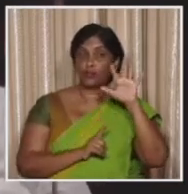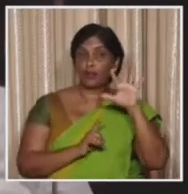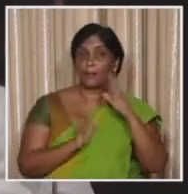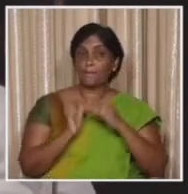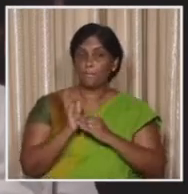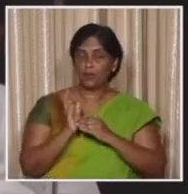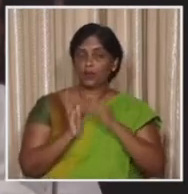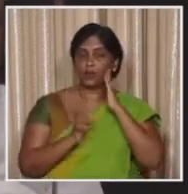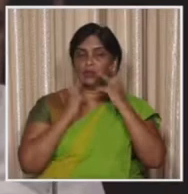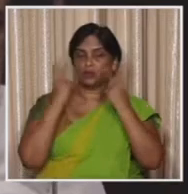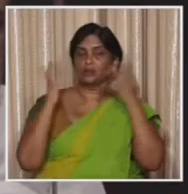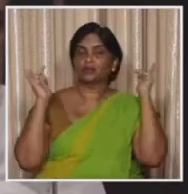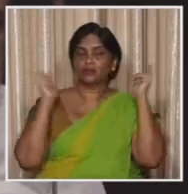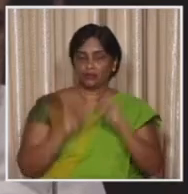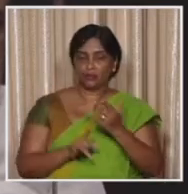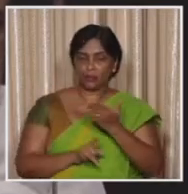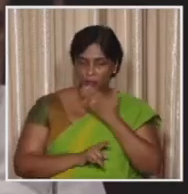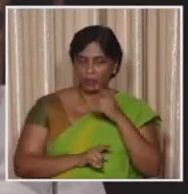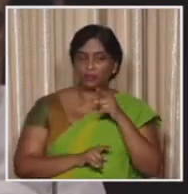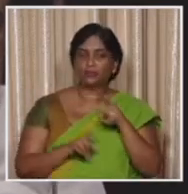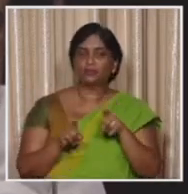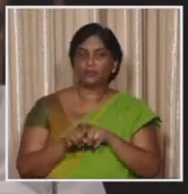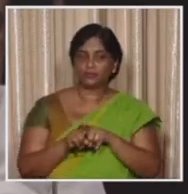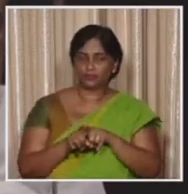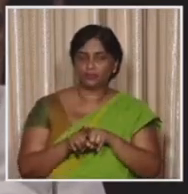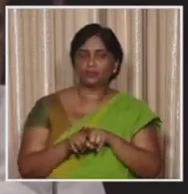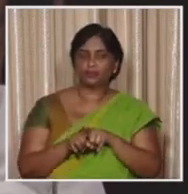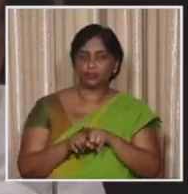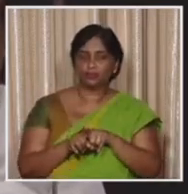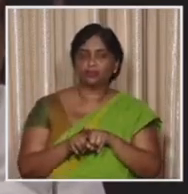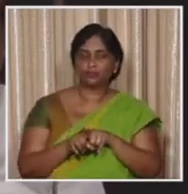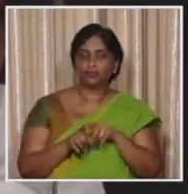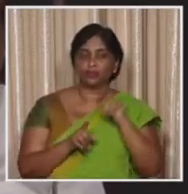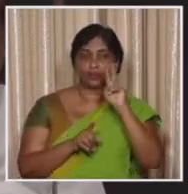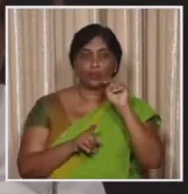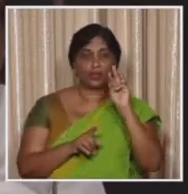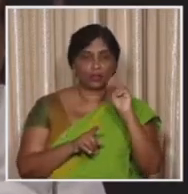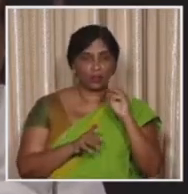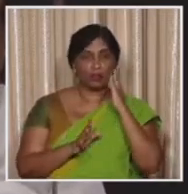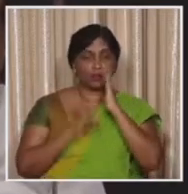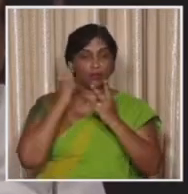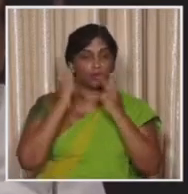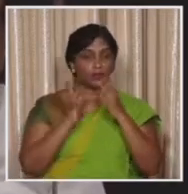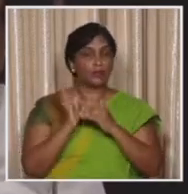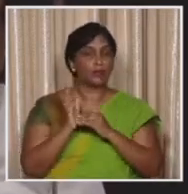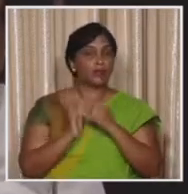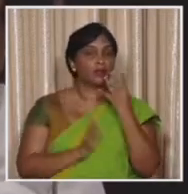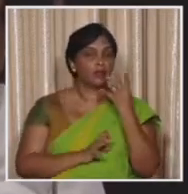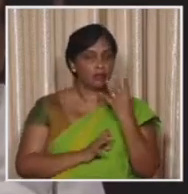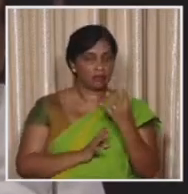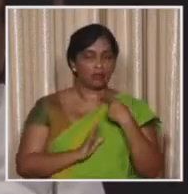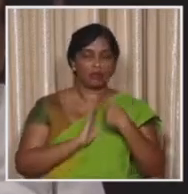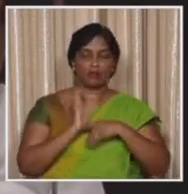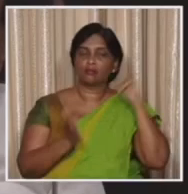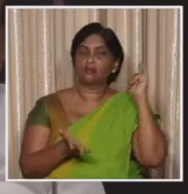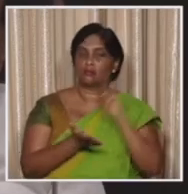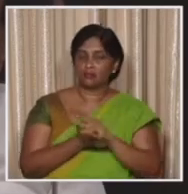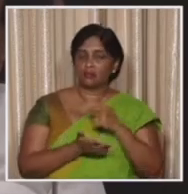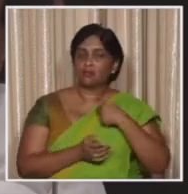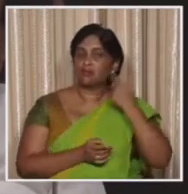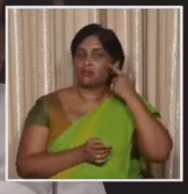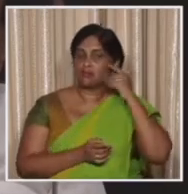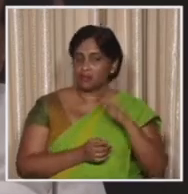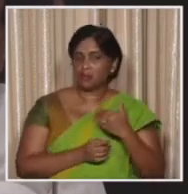යන්න පුළුවන්. හැකියාව අපිට ලැබෙයි. ඒ වගේම අපේ අවසාන ඉලක්කය 2030 සංචාරක මිලියන 4ක් ලංකාවට ගෙන්වා ගැනීම තමයි